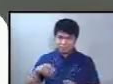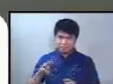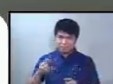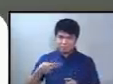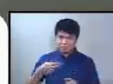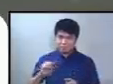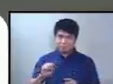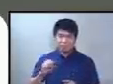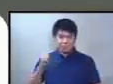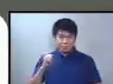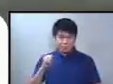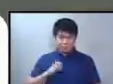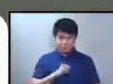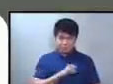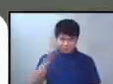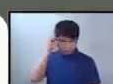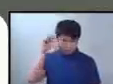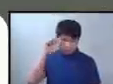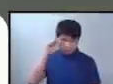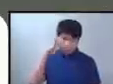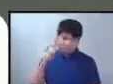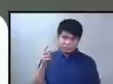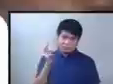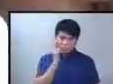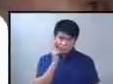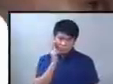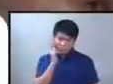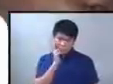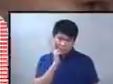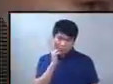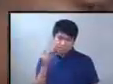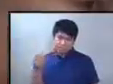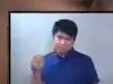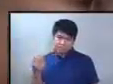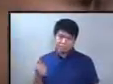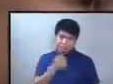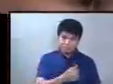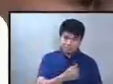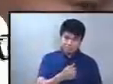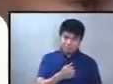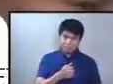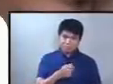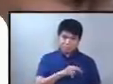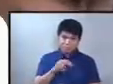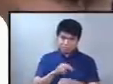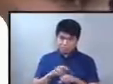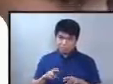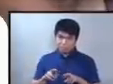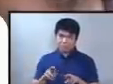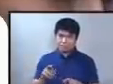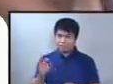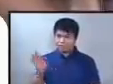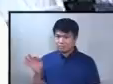si Senator Sonny Angara. When the Duterte administration came in, the national roads were around between 90 to